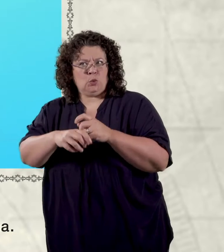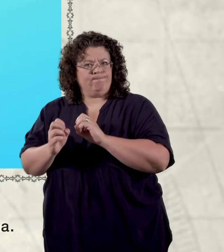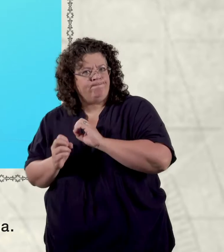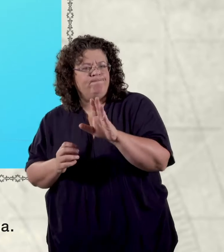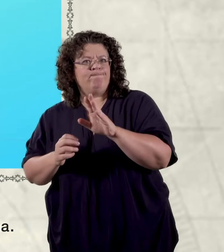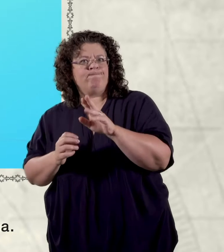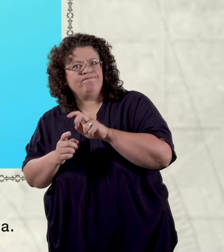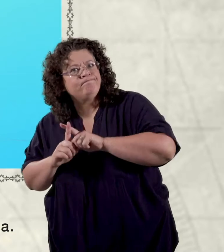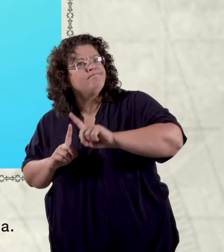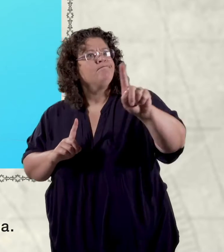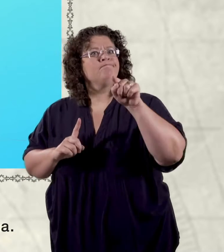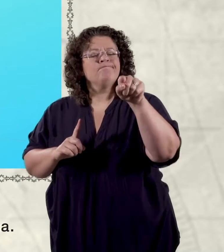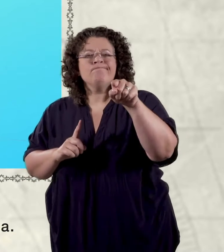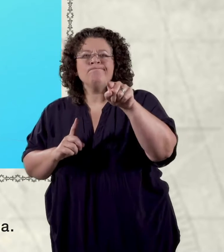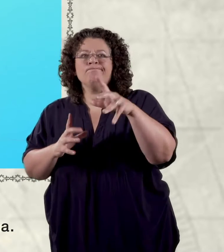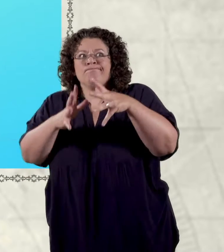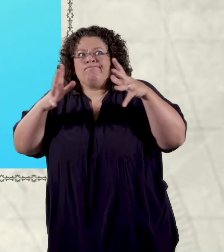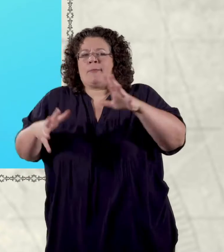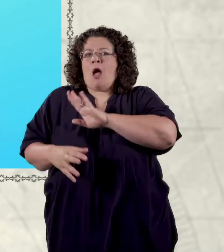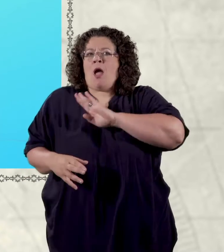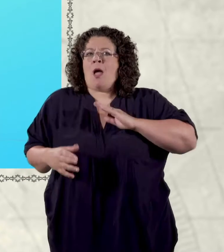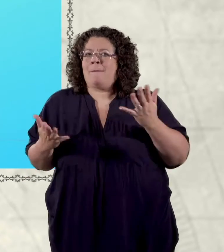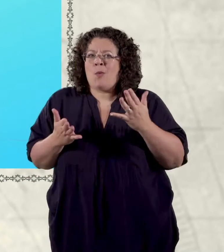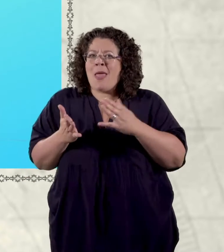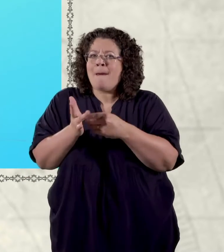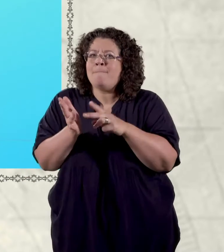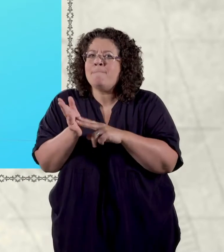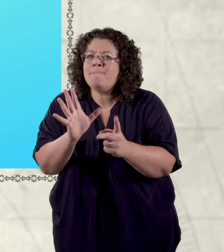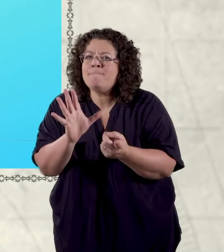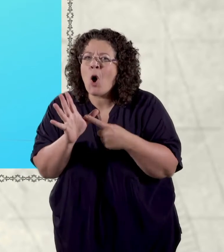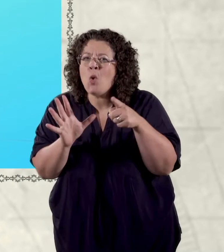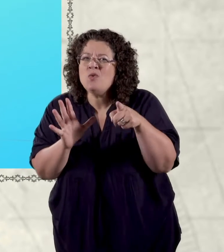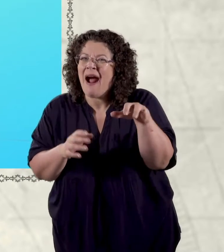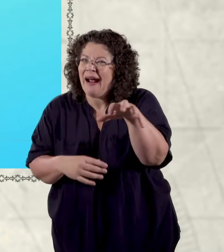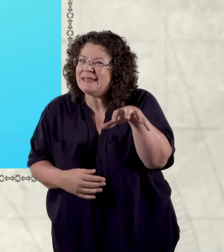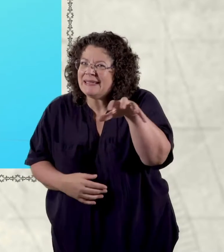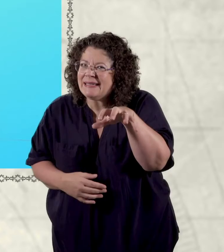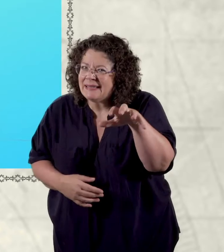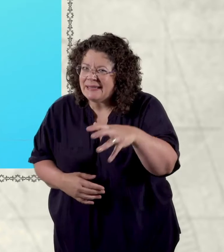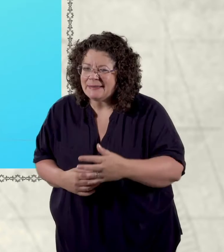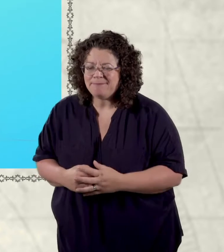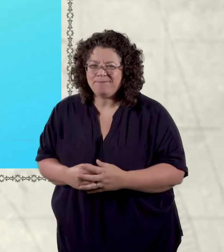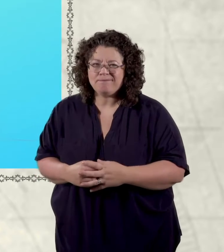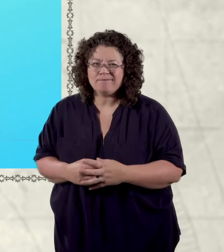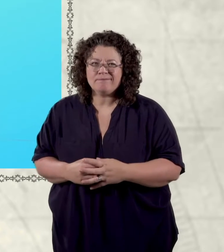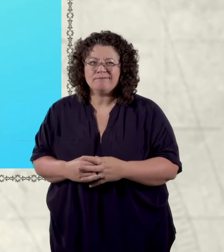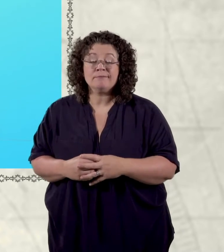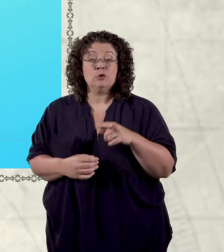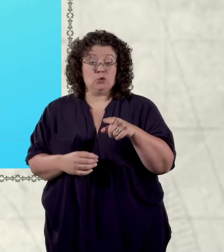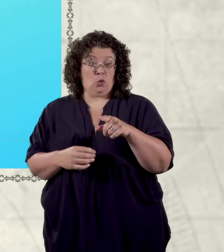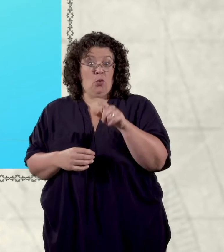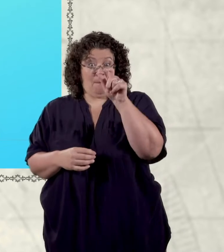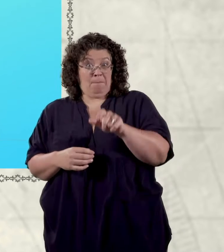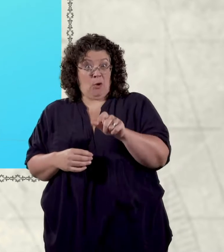fawr yn Mona. Cyrhaeddodd y negesydd ac egluro i'r fyddin fawr bod camolodwnwm